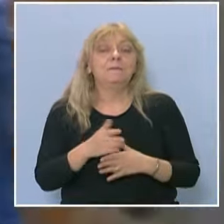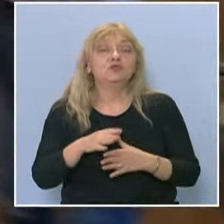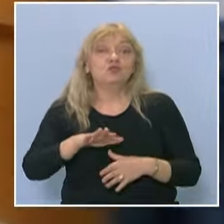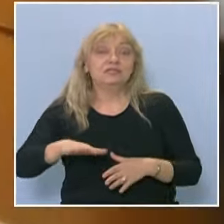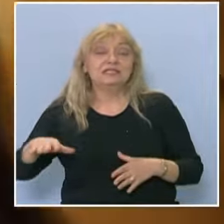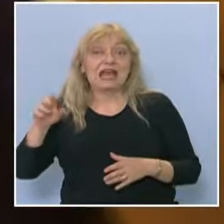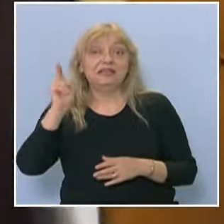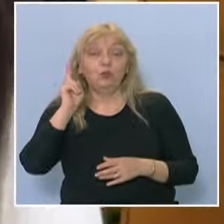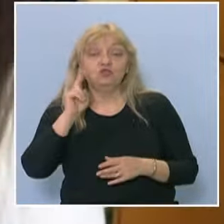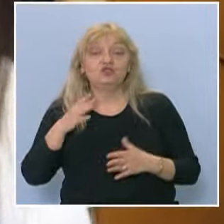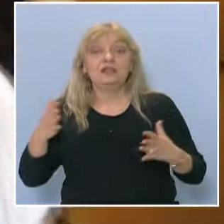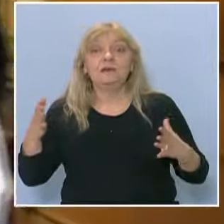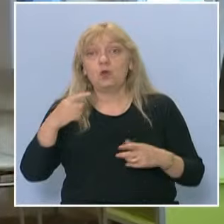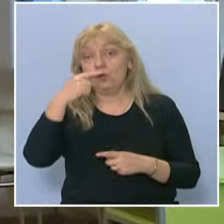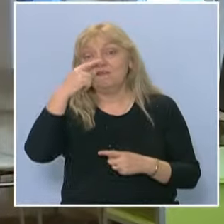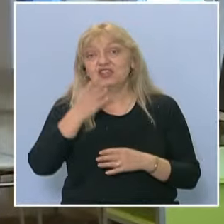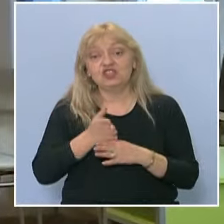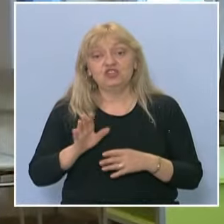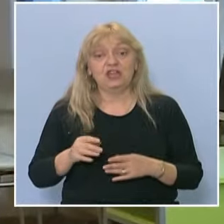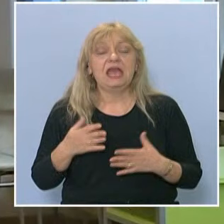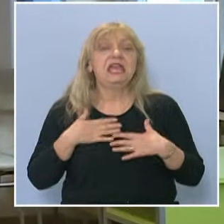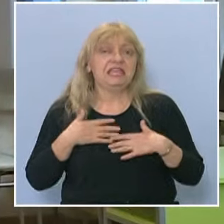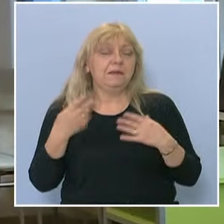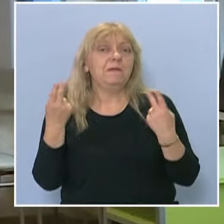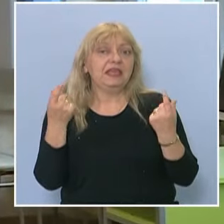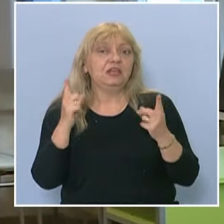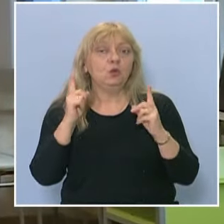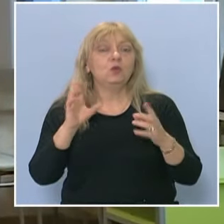проекта. Има такива игри, които са свързани с